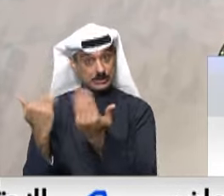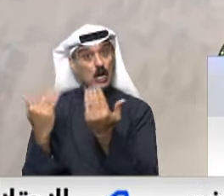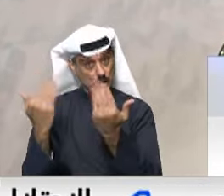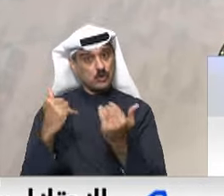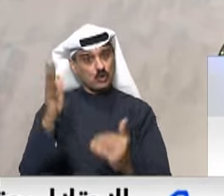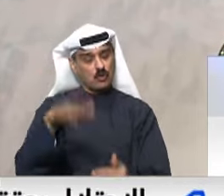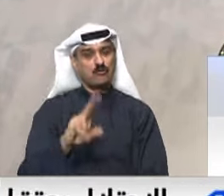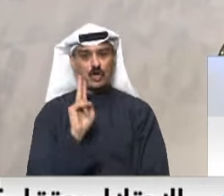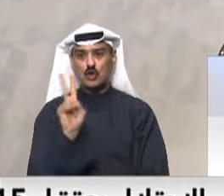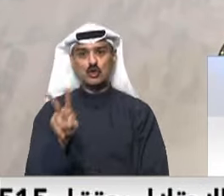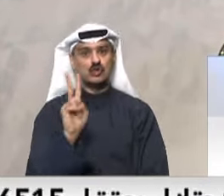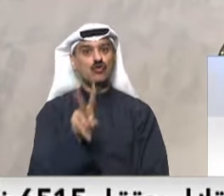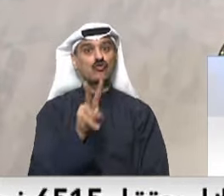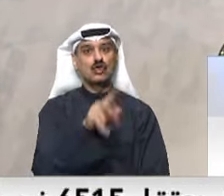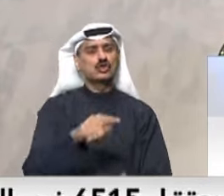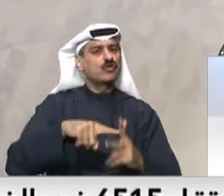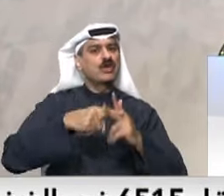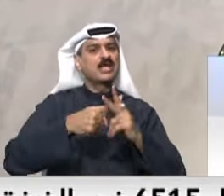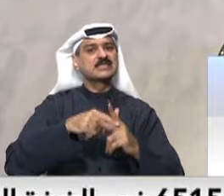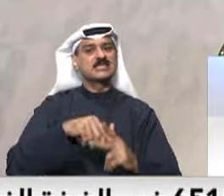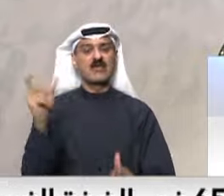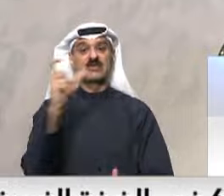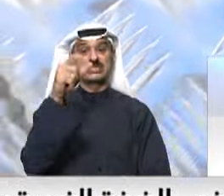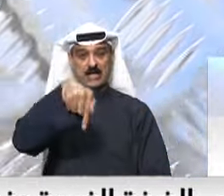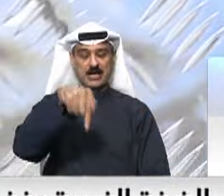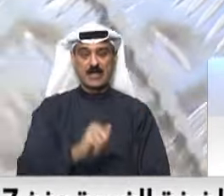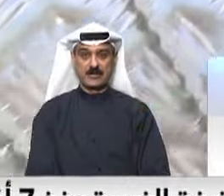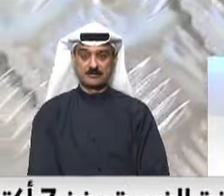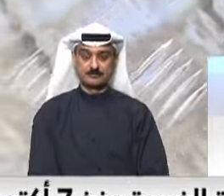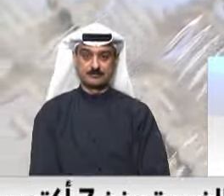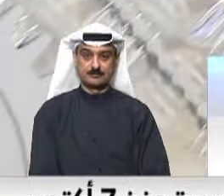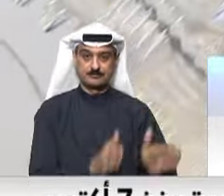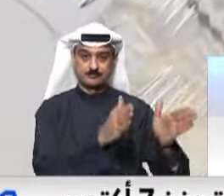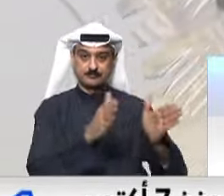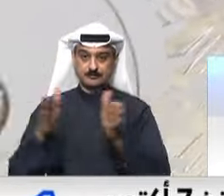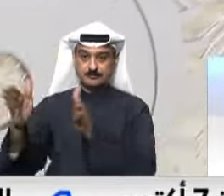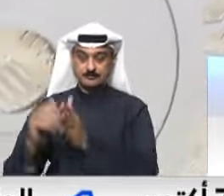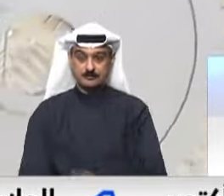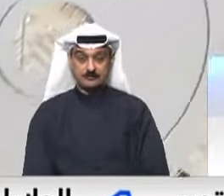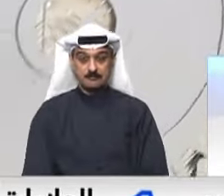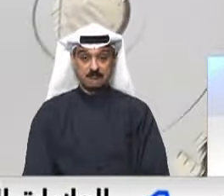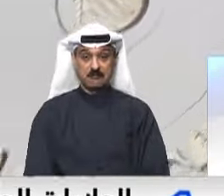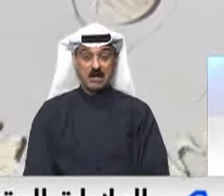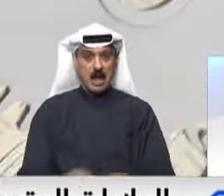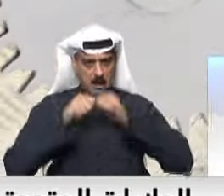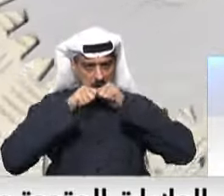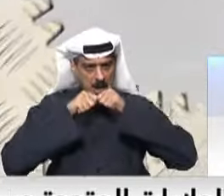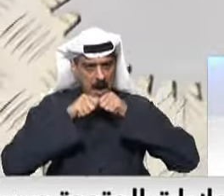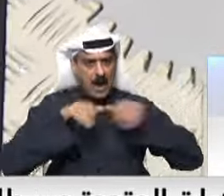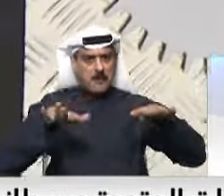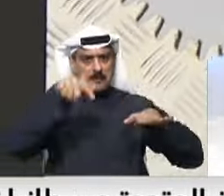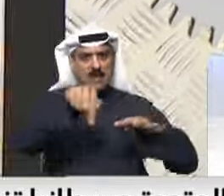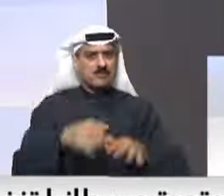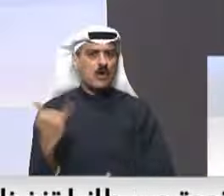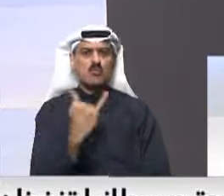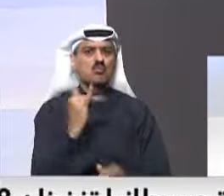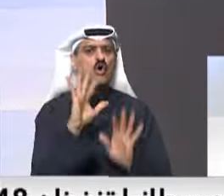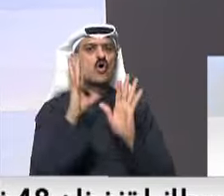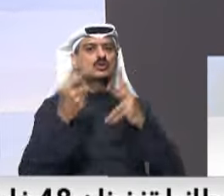حملات الكويتي خلال هذا الشهر بإذن الله. الحملة ستعمل على تعريف الجمهور بأهمية وجودة المنتجات